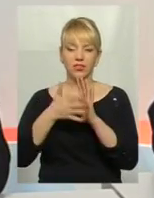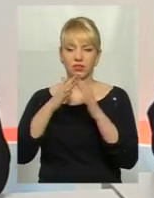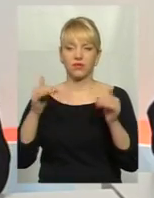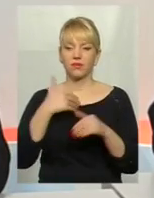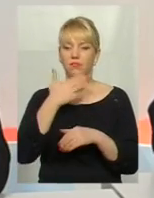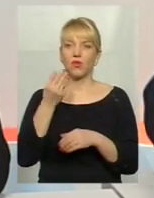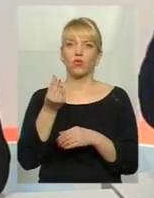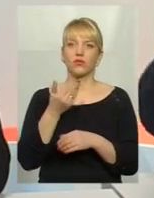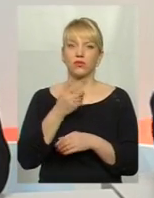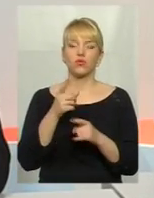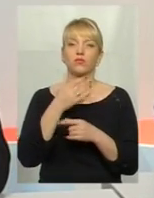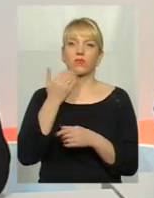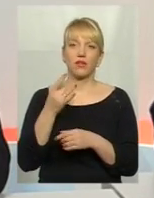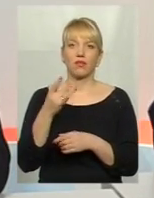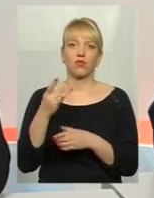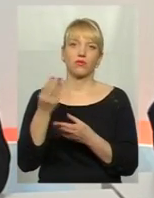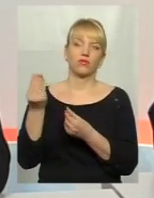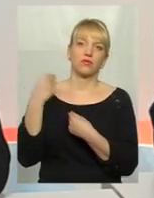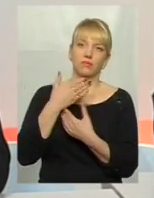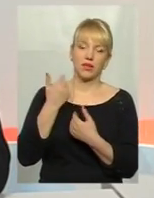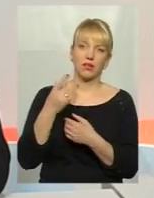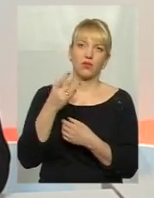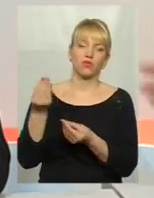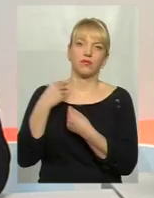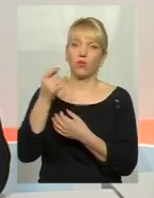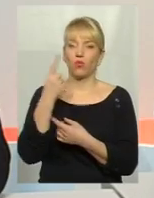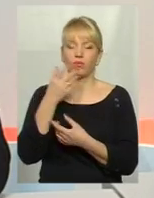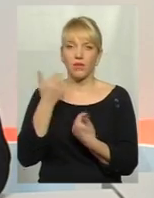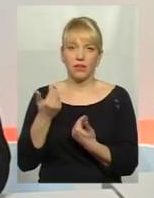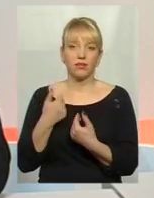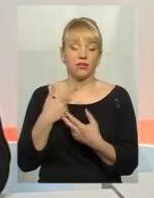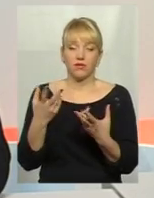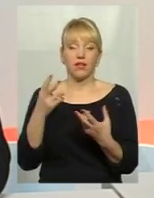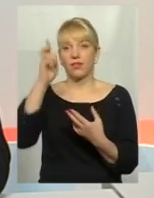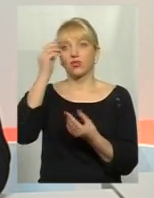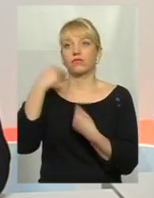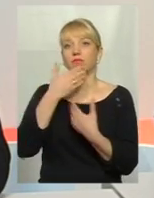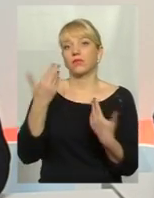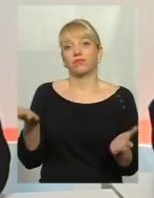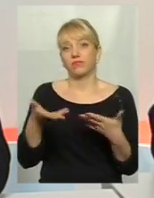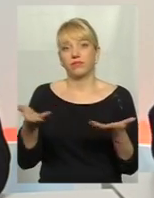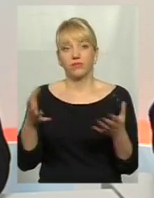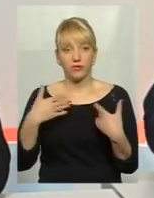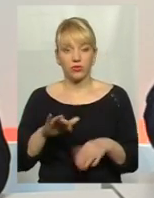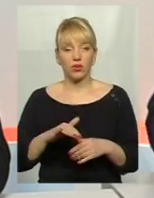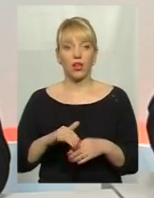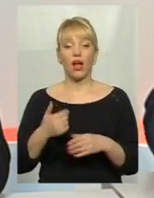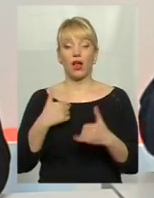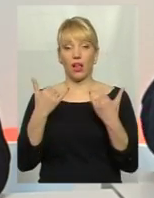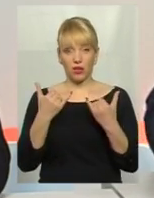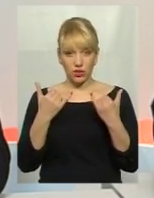район. Район не дала область. Область не дала держава. Все, крайнього не знайти. На сьогоднішній день, в минулому році, Хмельниччина